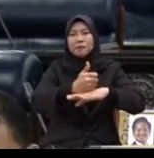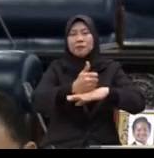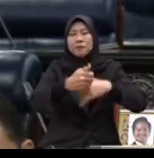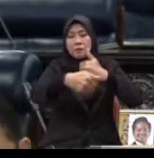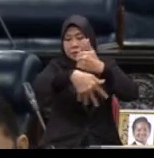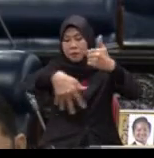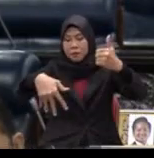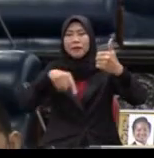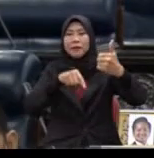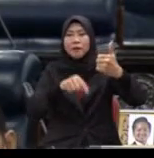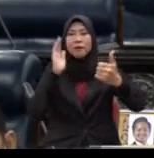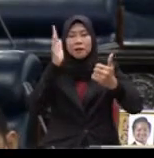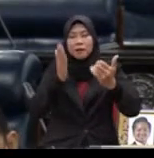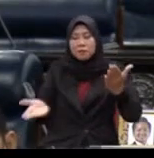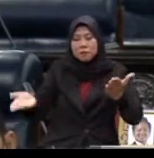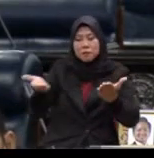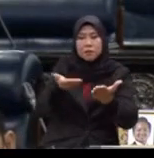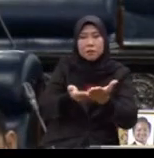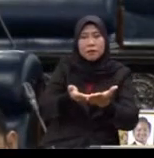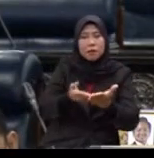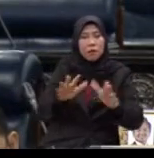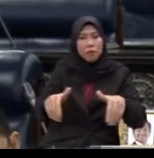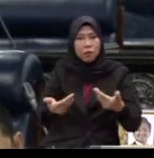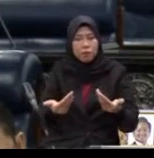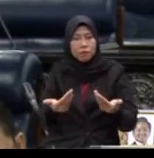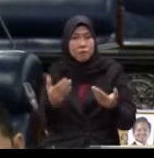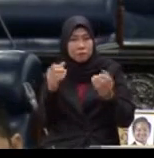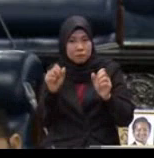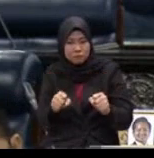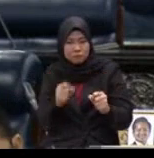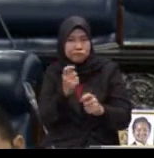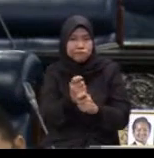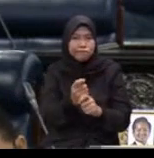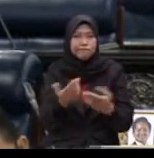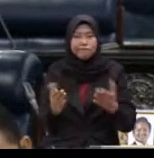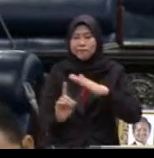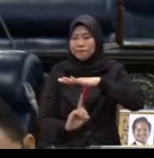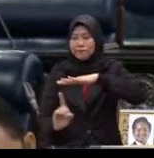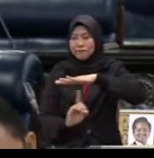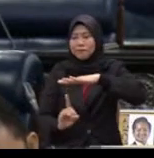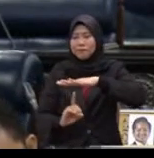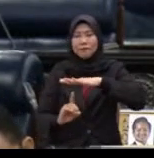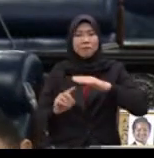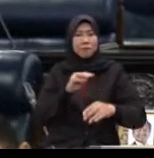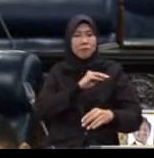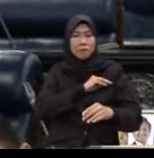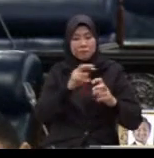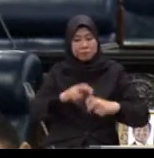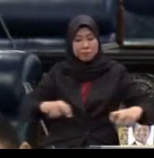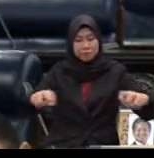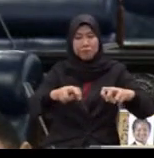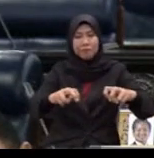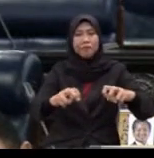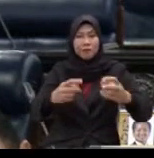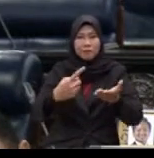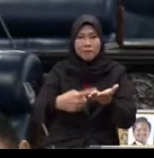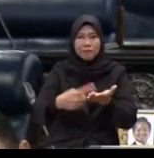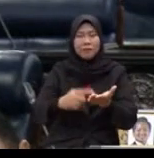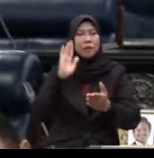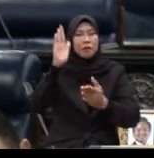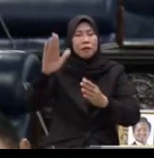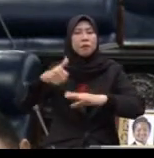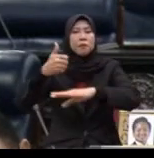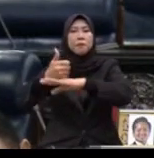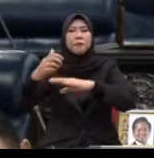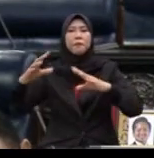akan mengeluarkan hasil dapatkan bagi mendapatkan ketetapan dasar oleh oleh Jemaat menteri kelak satu masyarakat